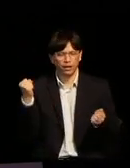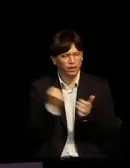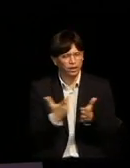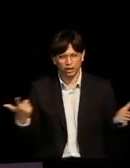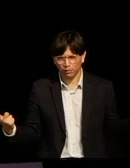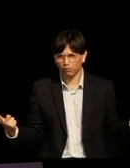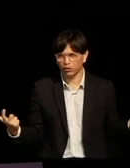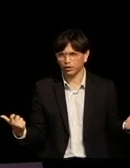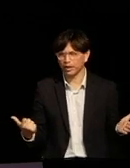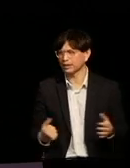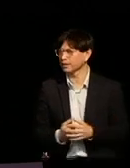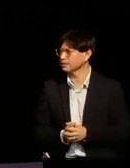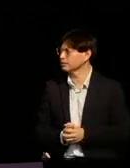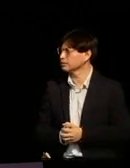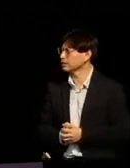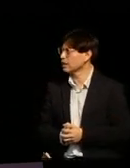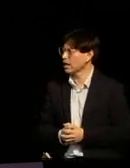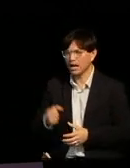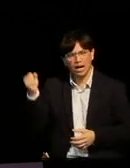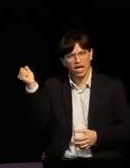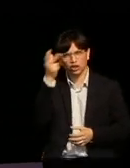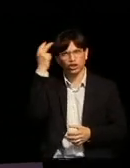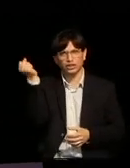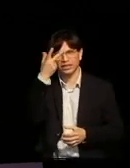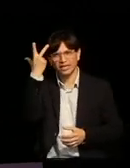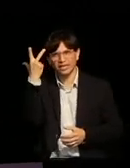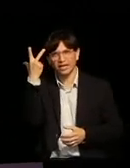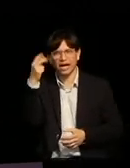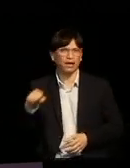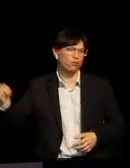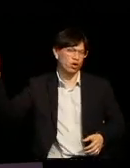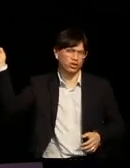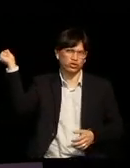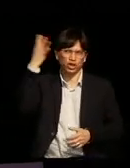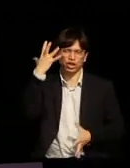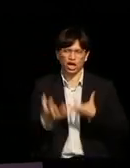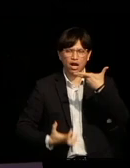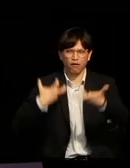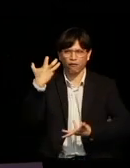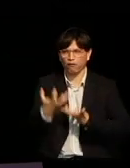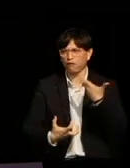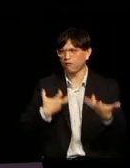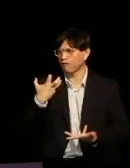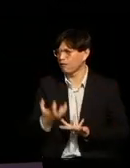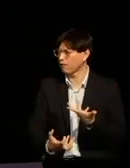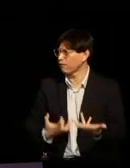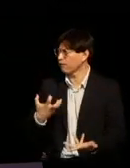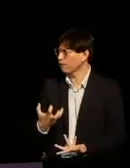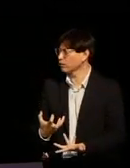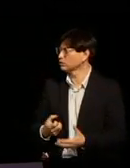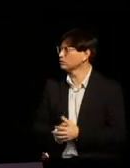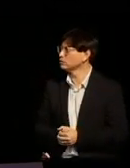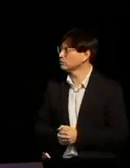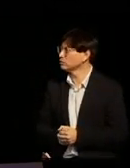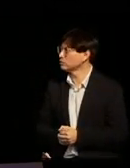da questo punto di vista cioè sono la scintilla che può far accendere il fuoco No è come è una